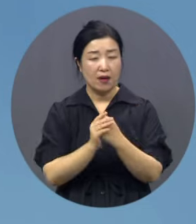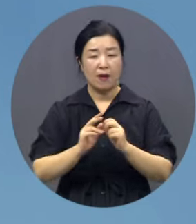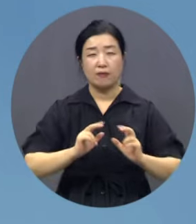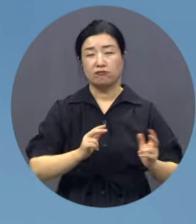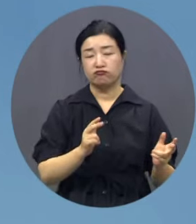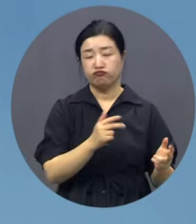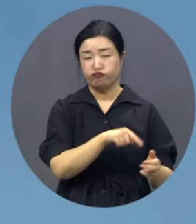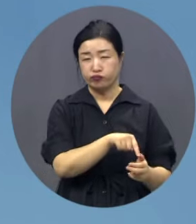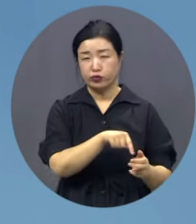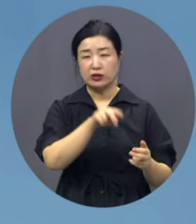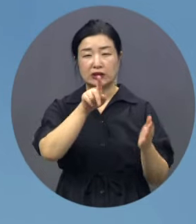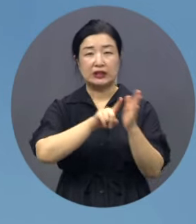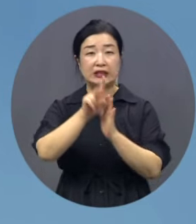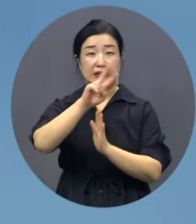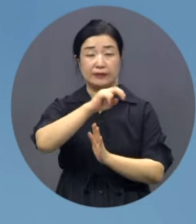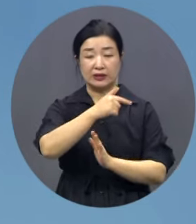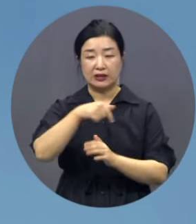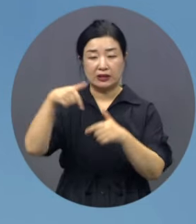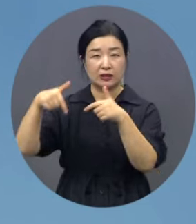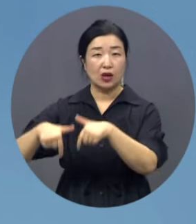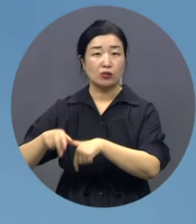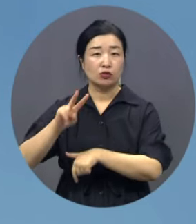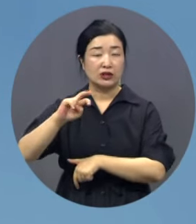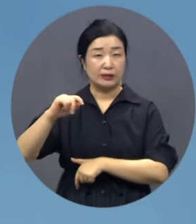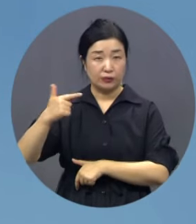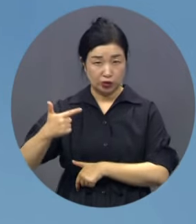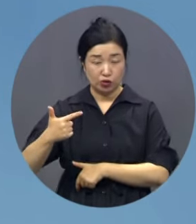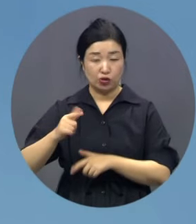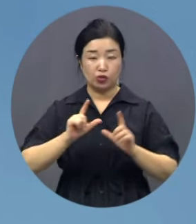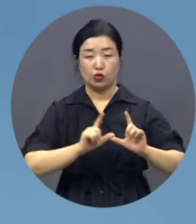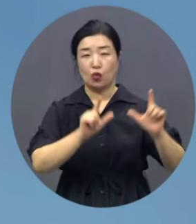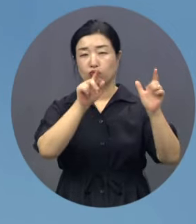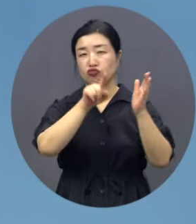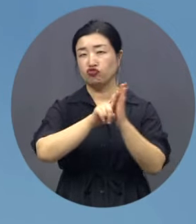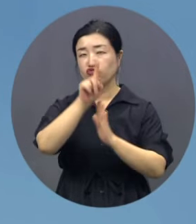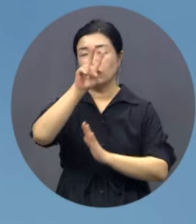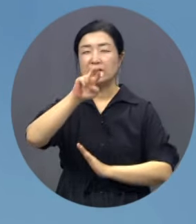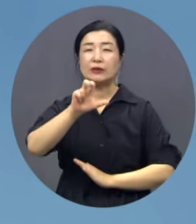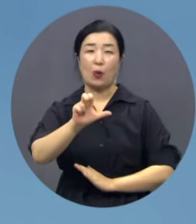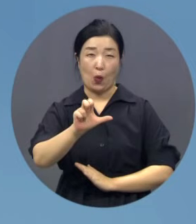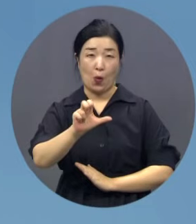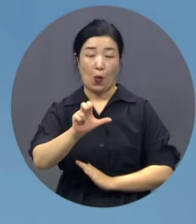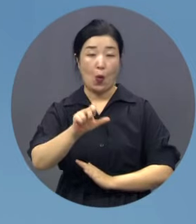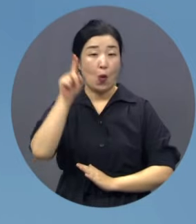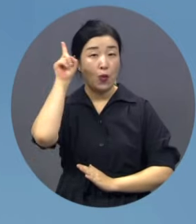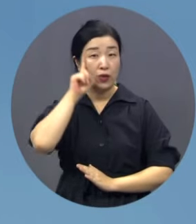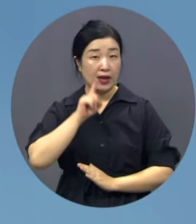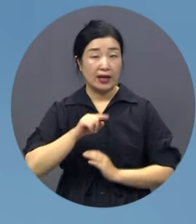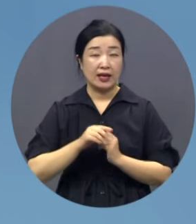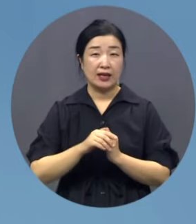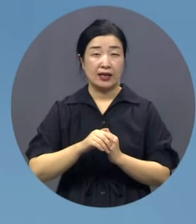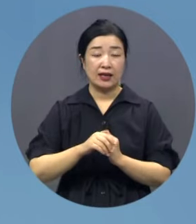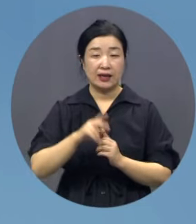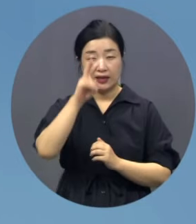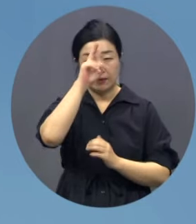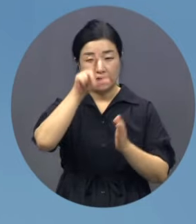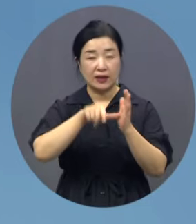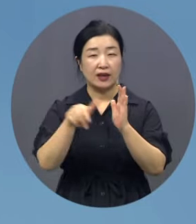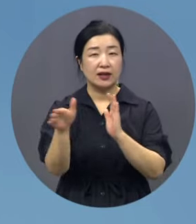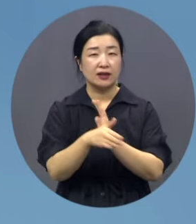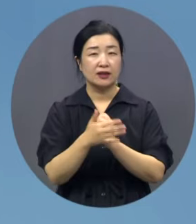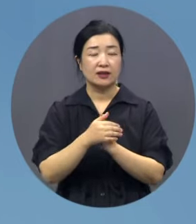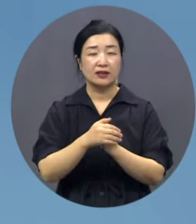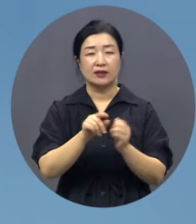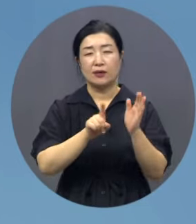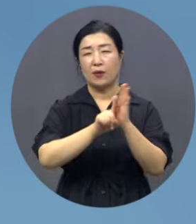남부 지역 27도 서부 지역 26도 동구 지역 25도로 시작하겠고요 내일 한나 최고 기온은 남부와 동부 지역이